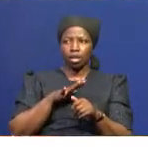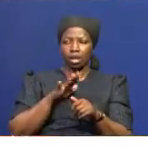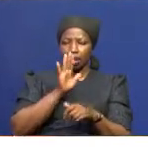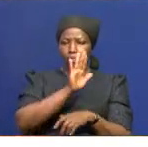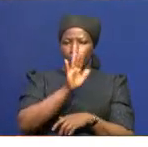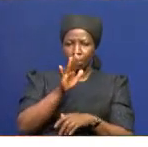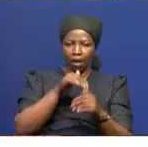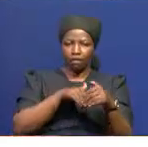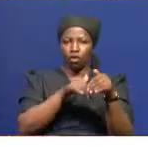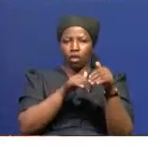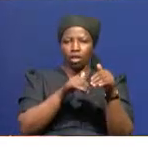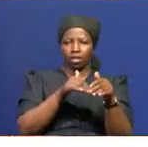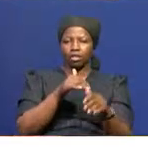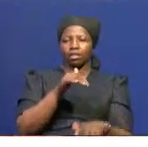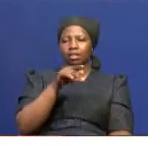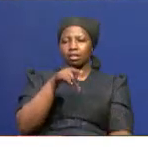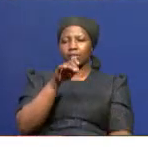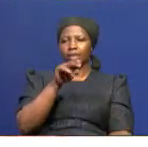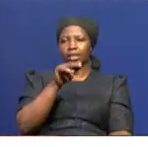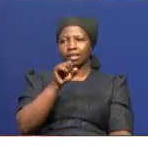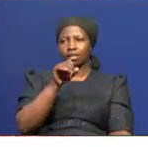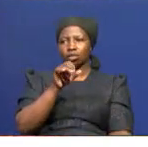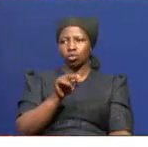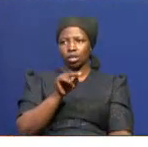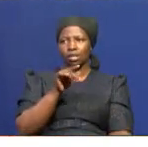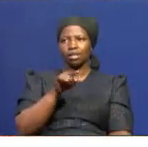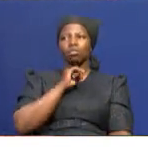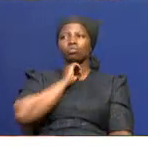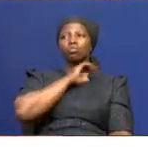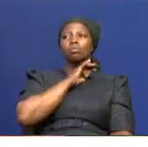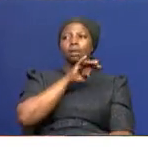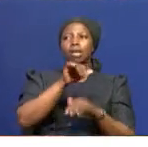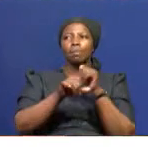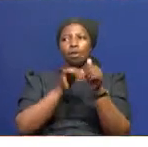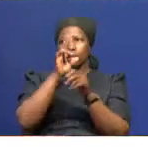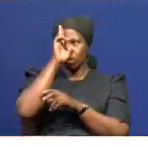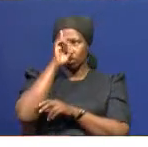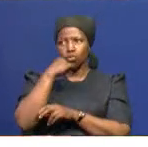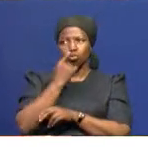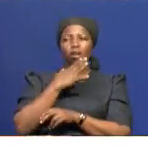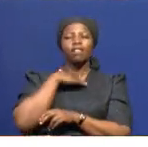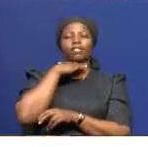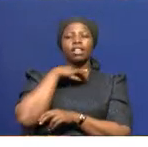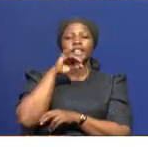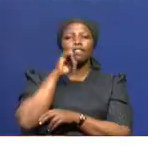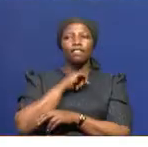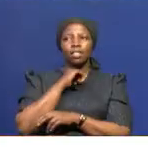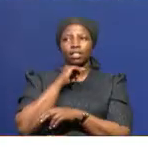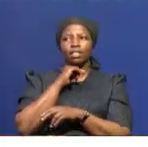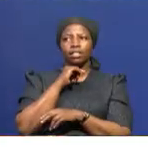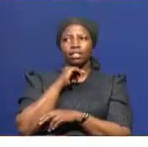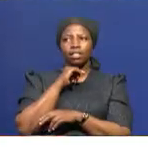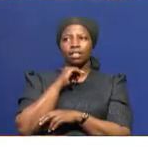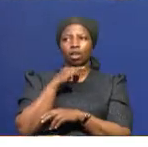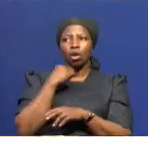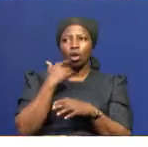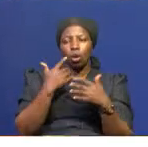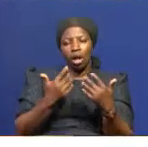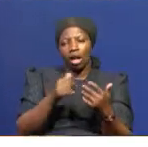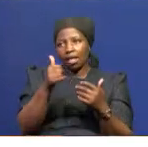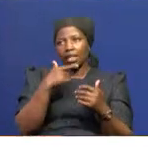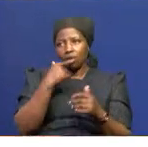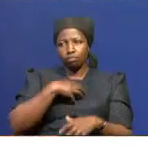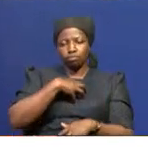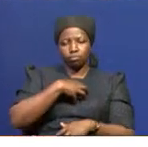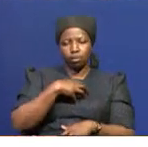yapo malalamishi kuhusu wajane wa maafisa wa polisi ambao wamekwisha fariki ama wamekwisha staafu